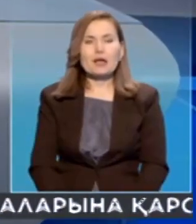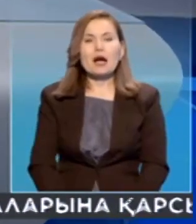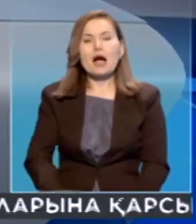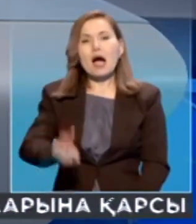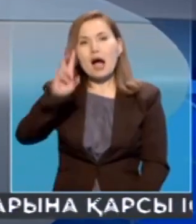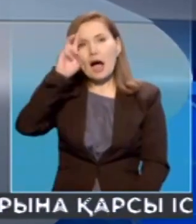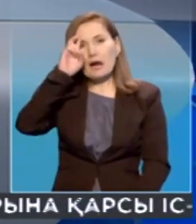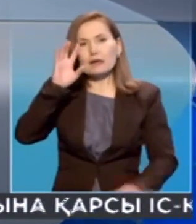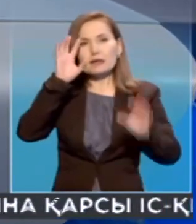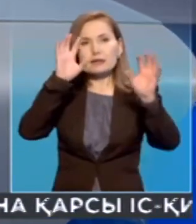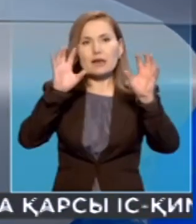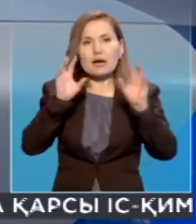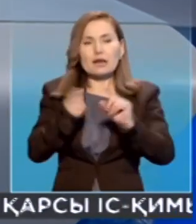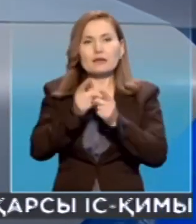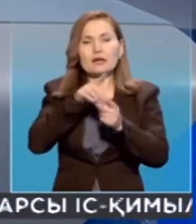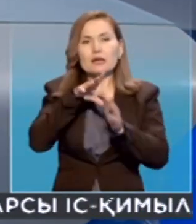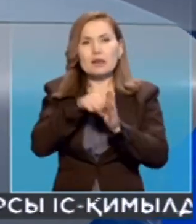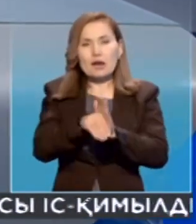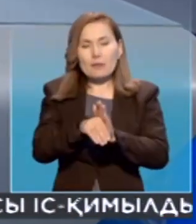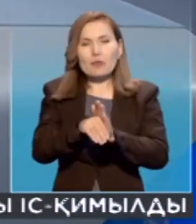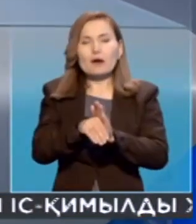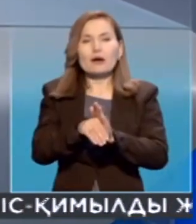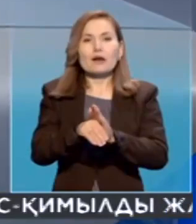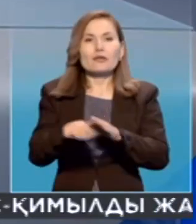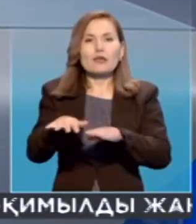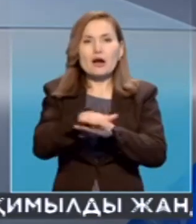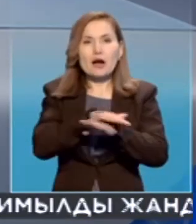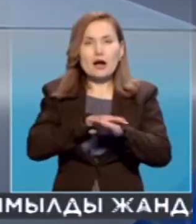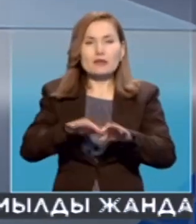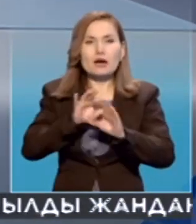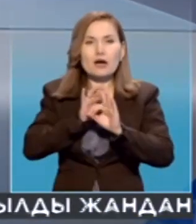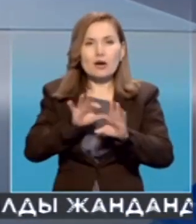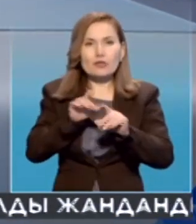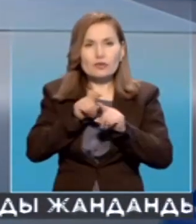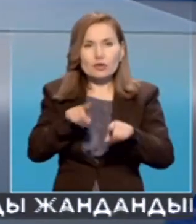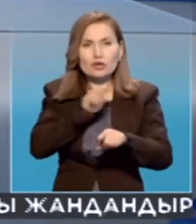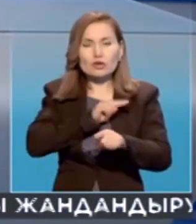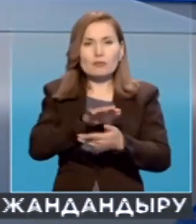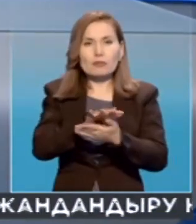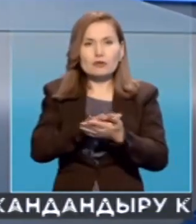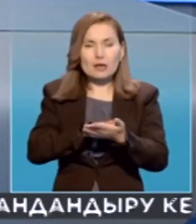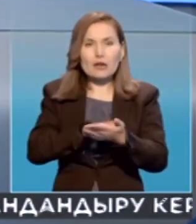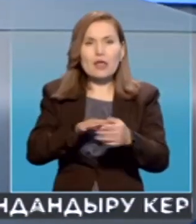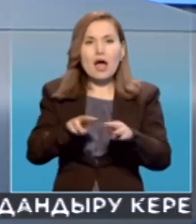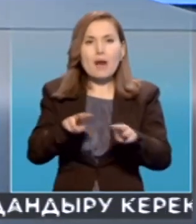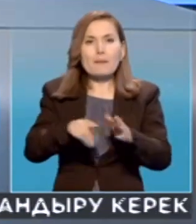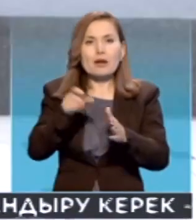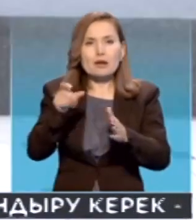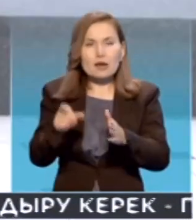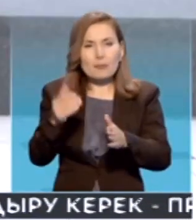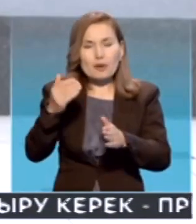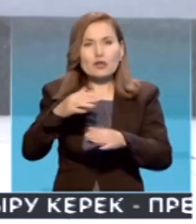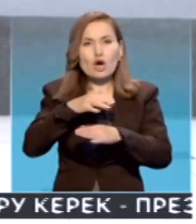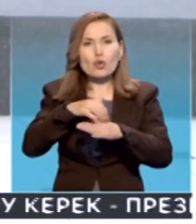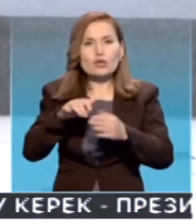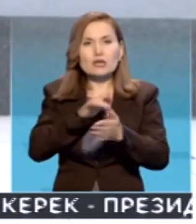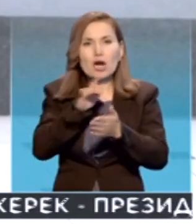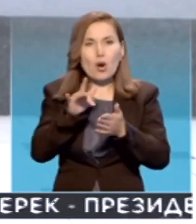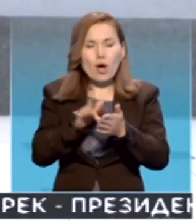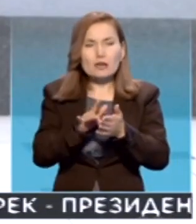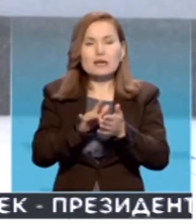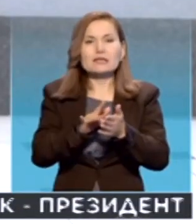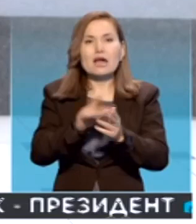Ата заңға енгізілетін өзгерістерді тұрғындар арасында түсіндіру жұмысы жалғасуда. Мәжіліс депутаттары Көкшетау минералды сулары кәсіпорнында болып,